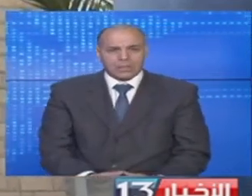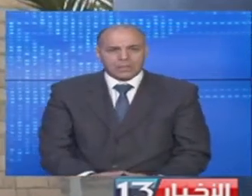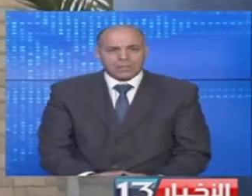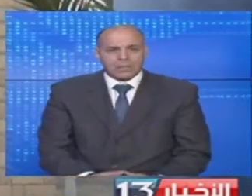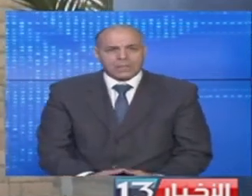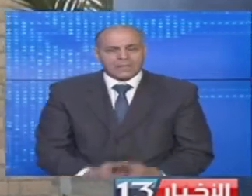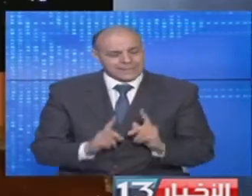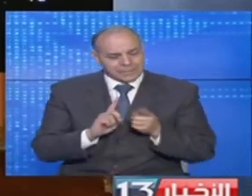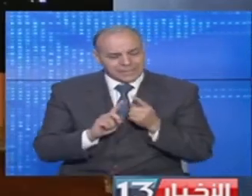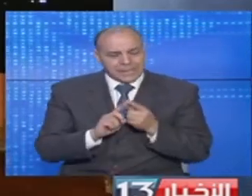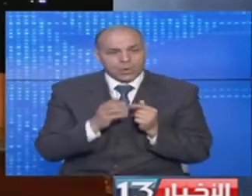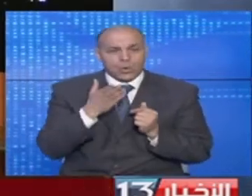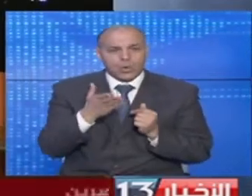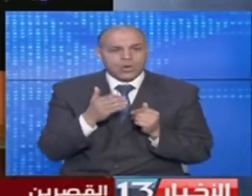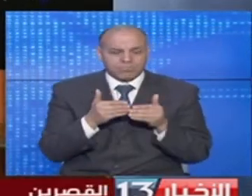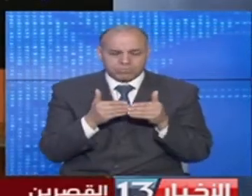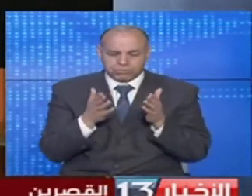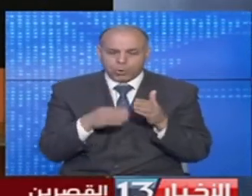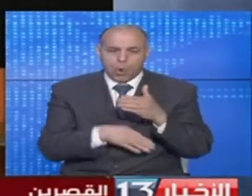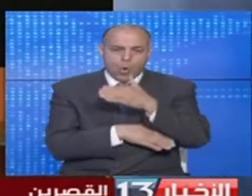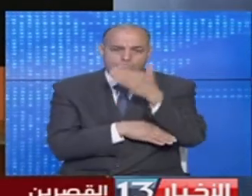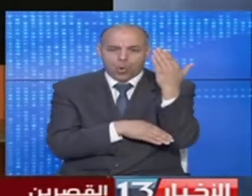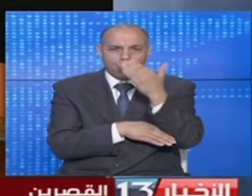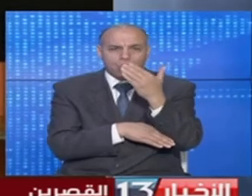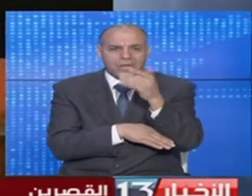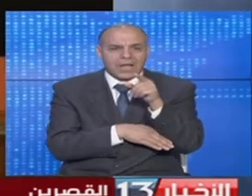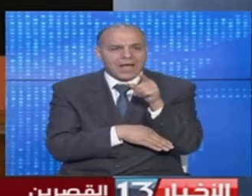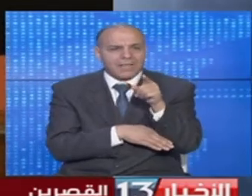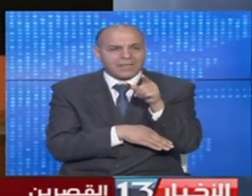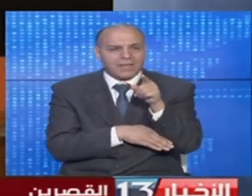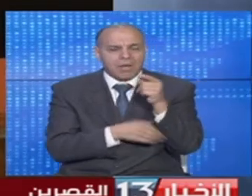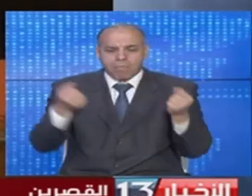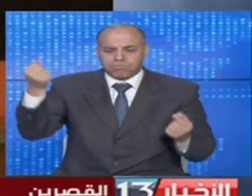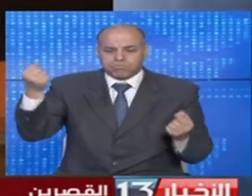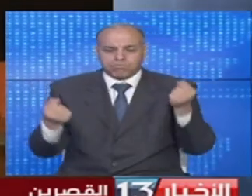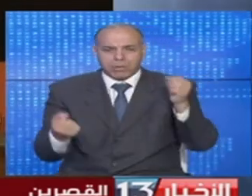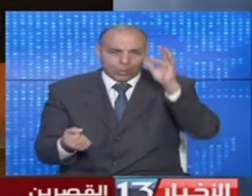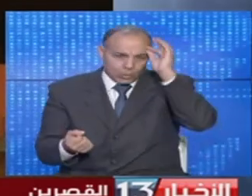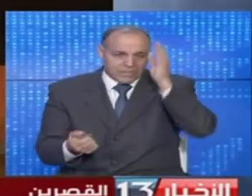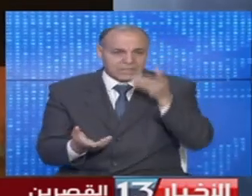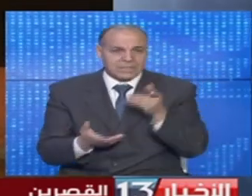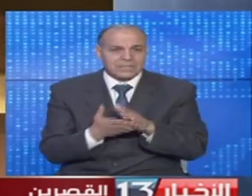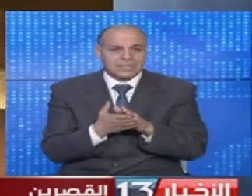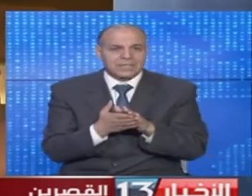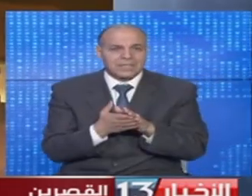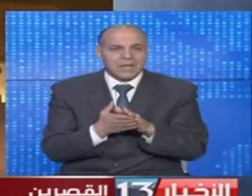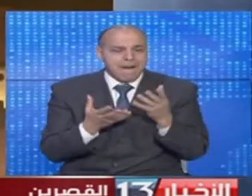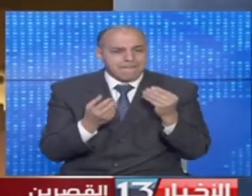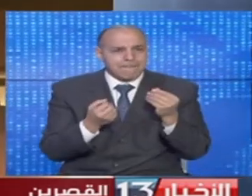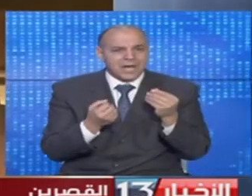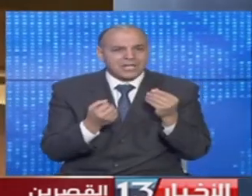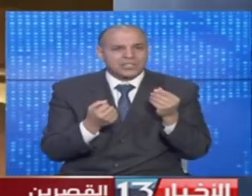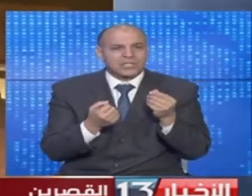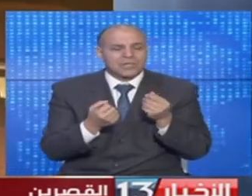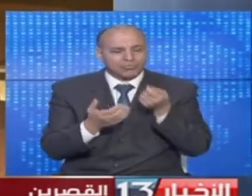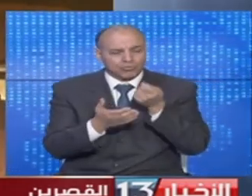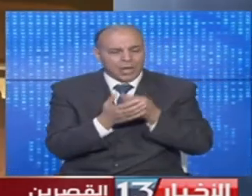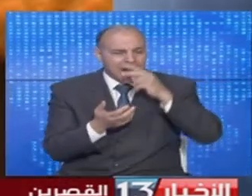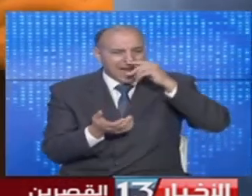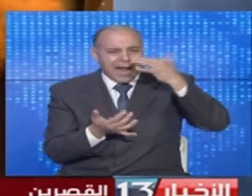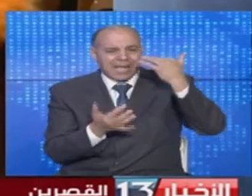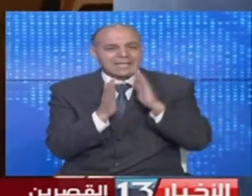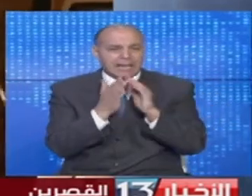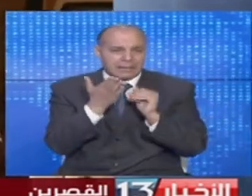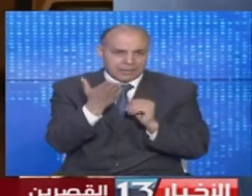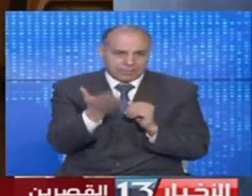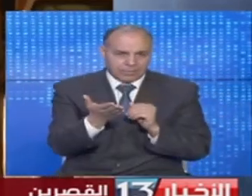بصفة استثنائية فتح المعبر الحدودي ببوشبكة أمام الشاحنات التونسية لتأمين عملية التزود بالغاز